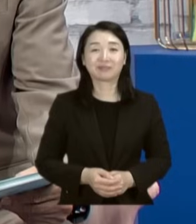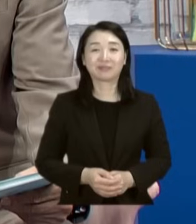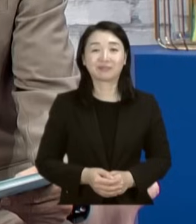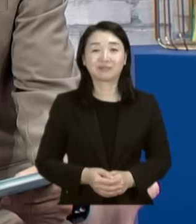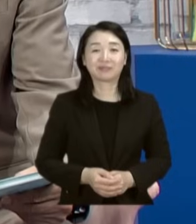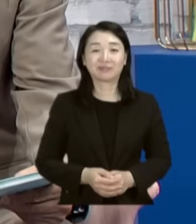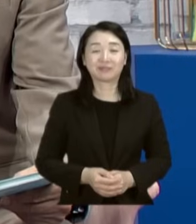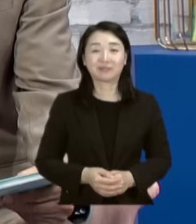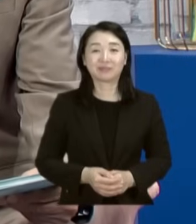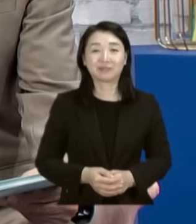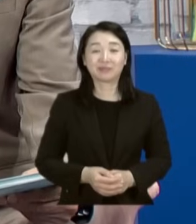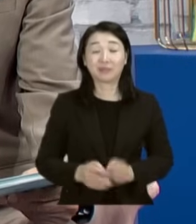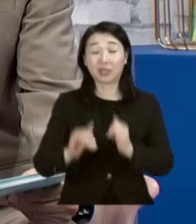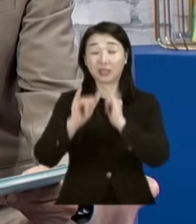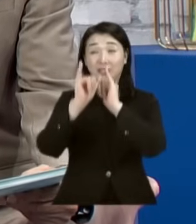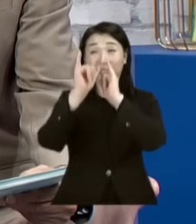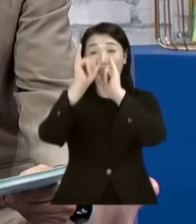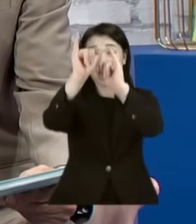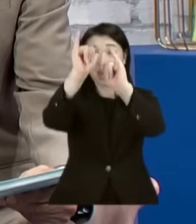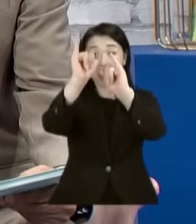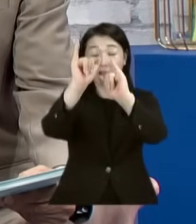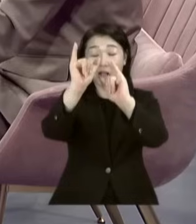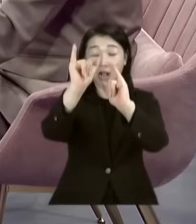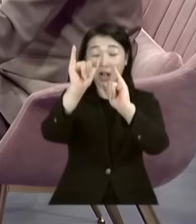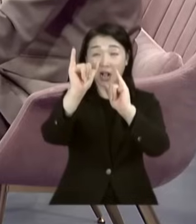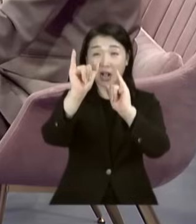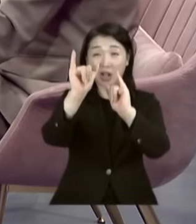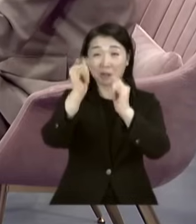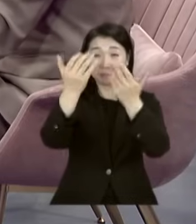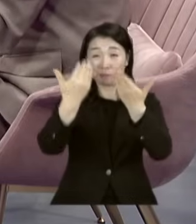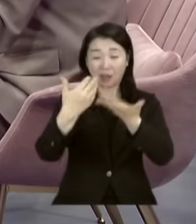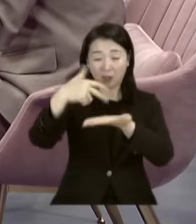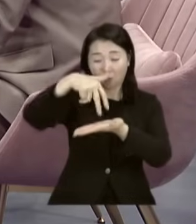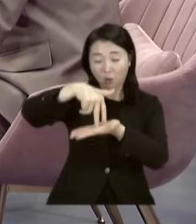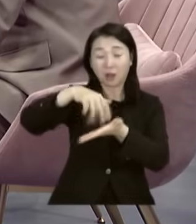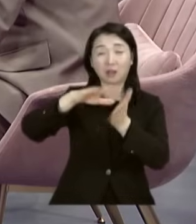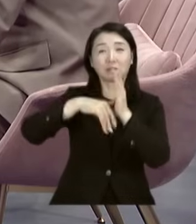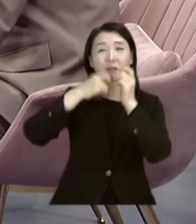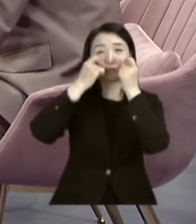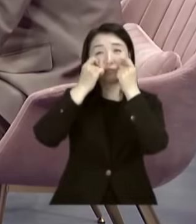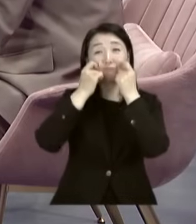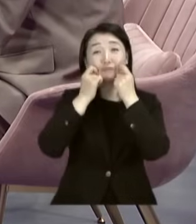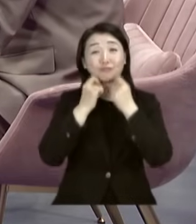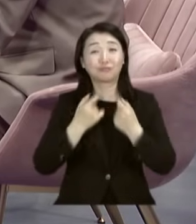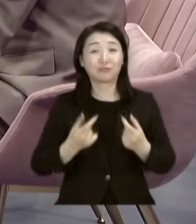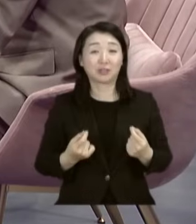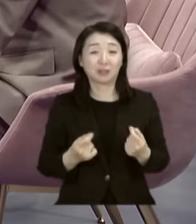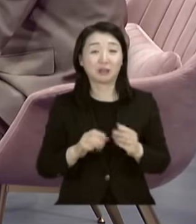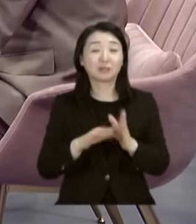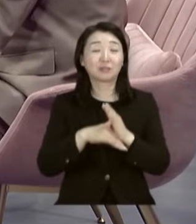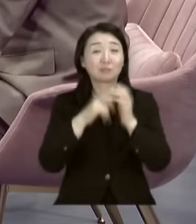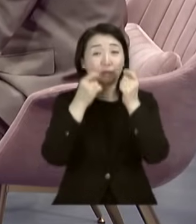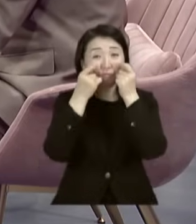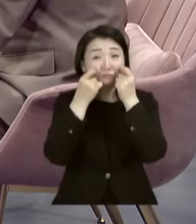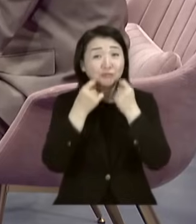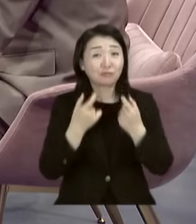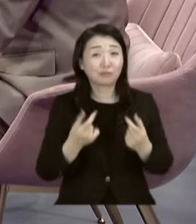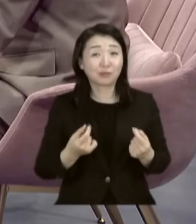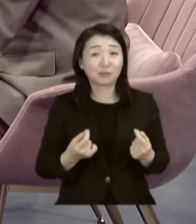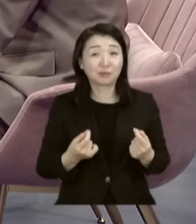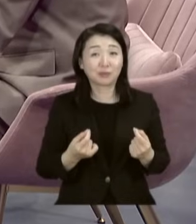그 나는 그 시상대 올라갔을 때 음음 눈물이 쫙 났어요 그죠 그때 진짜 우시더라고요